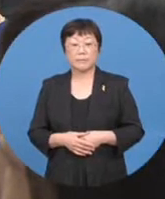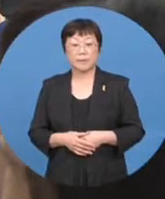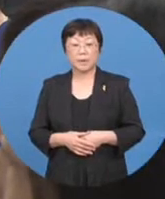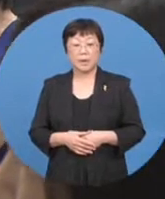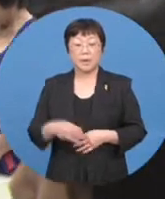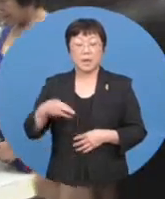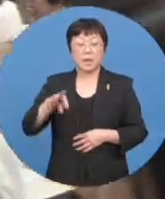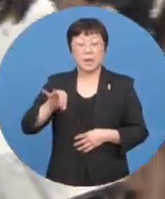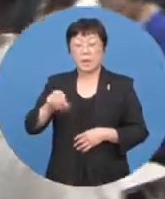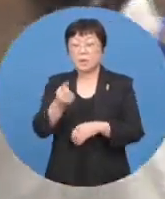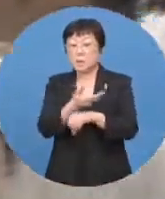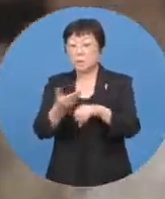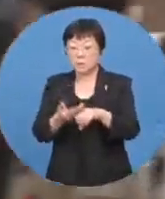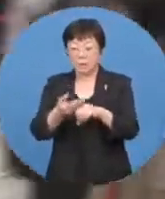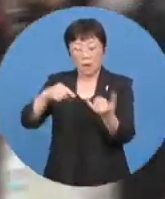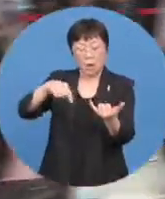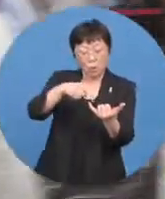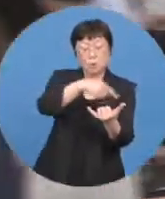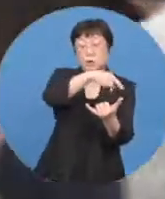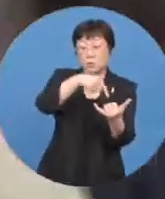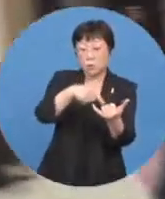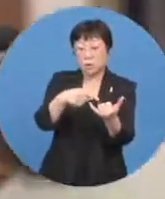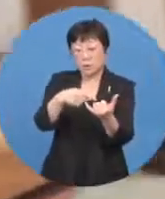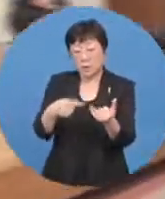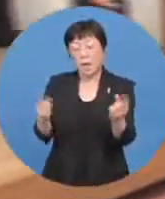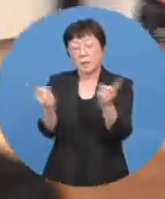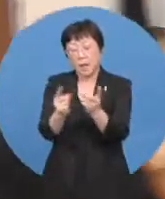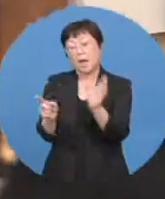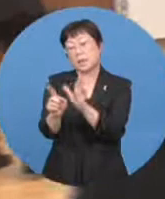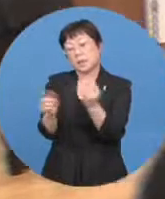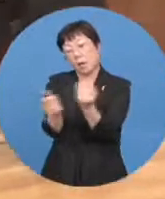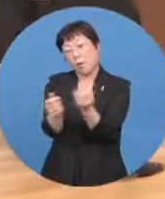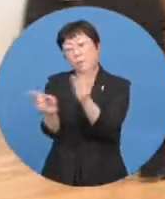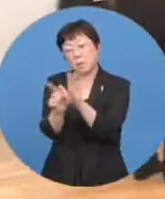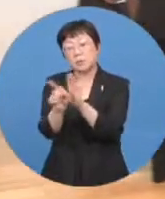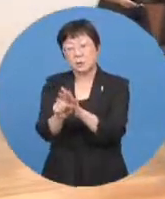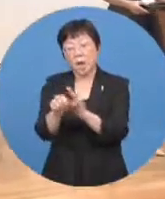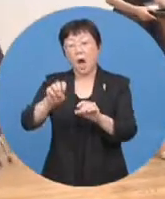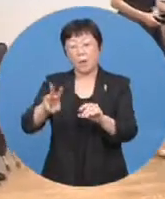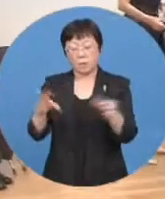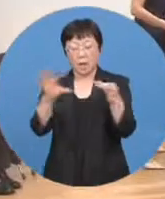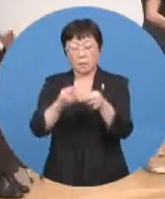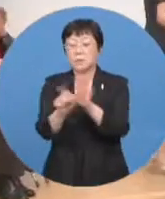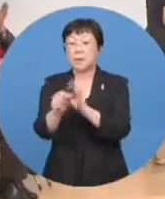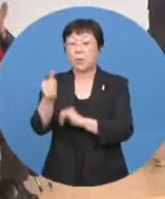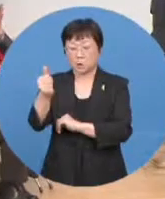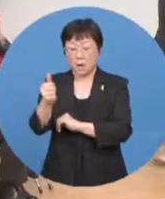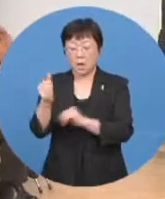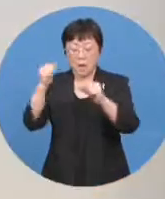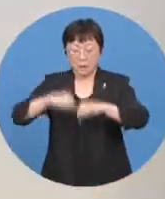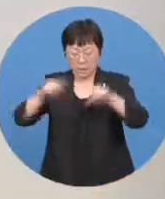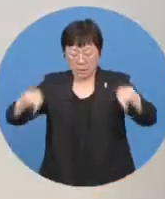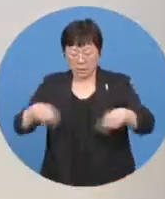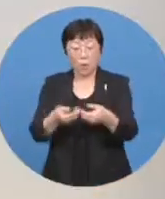マリッサ徳島で独身者の出会いから結婚までをフォローするのが阿波の縁結びサポーター。認定証候